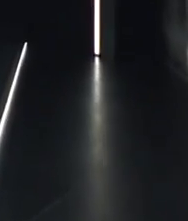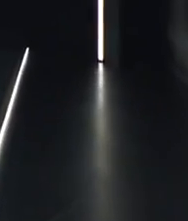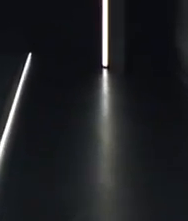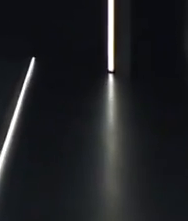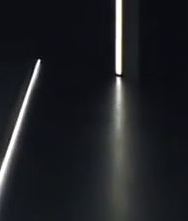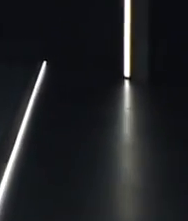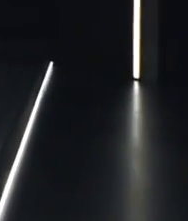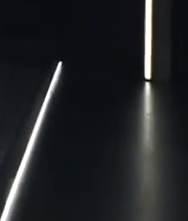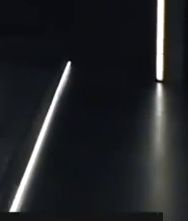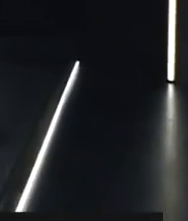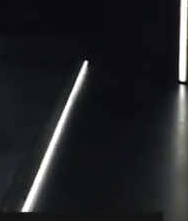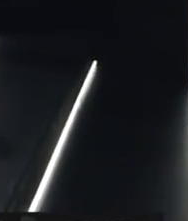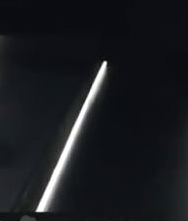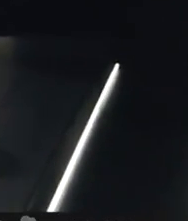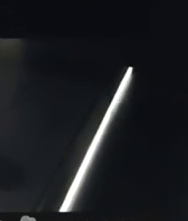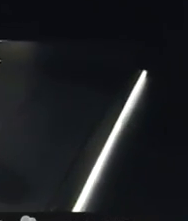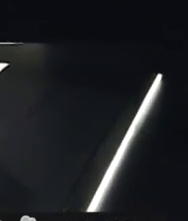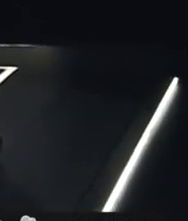으